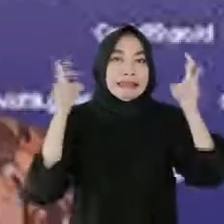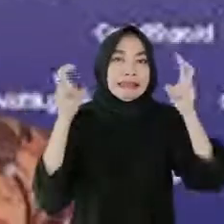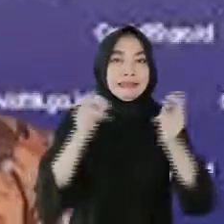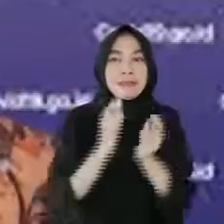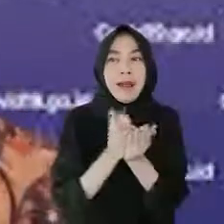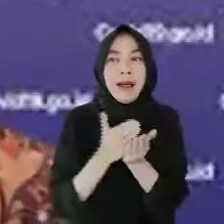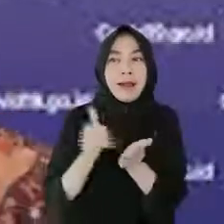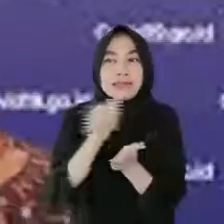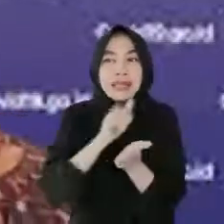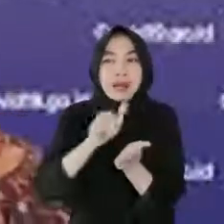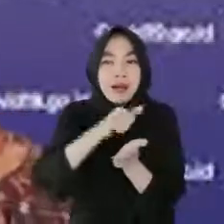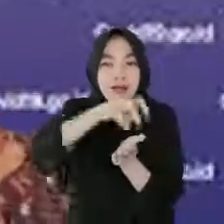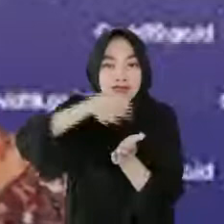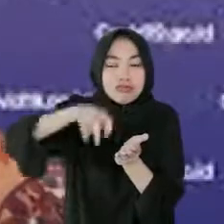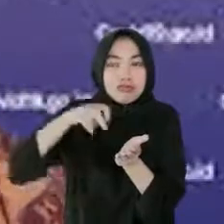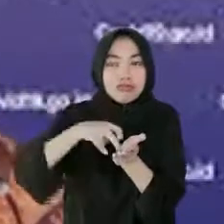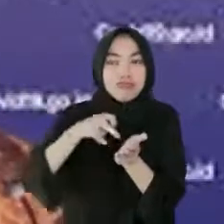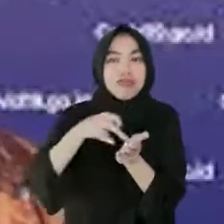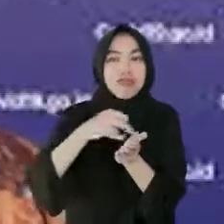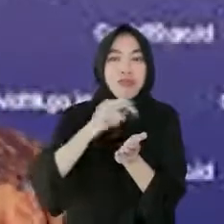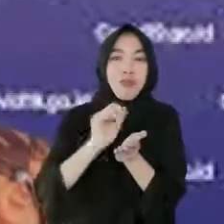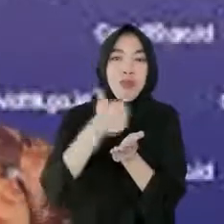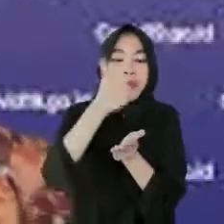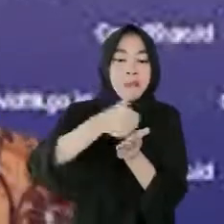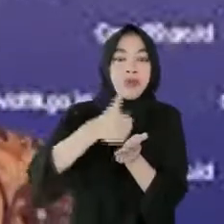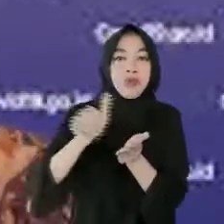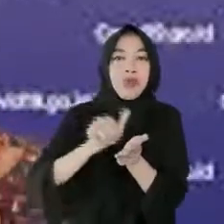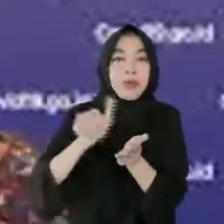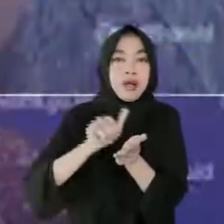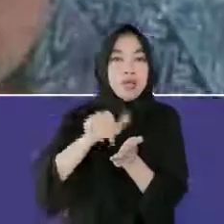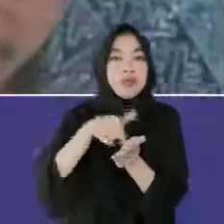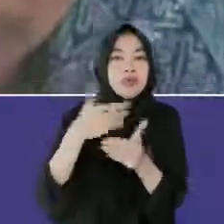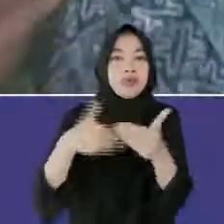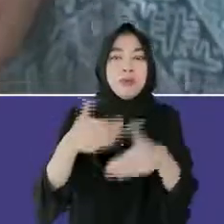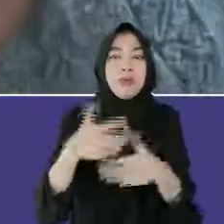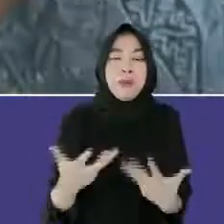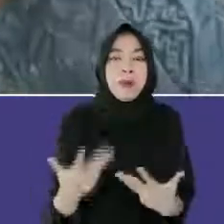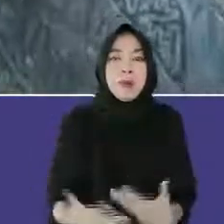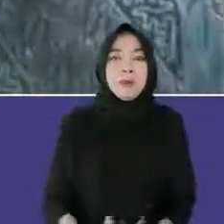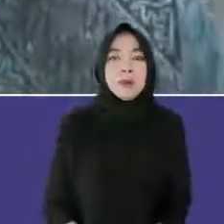sama-sama dalam satu komando yang sama silahkan Didik